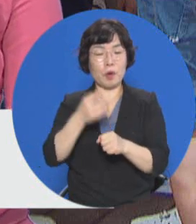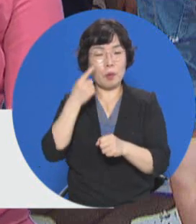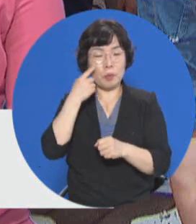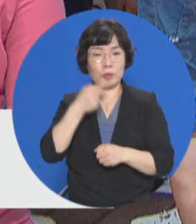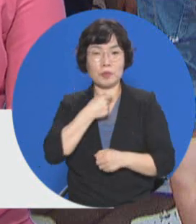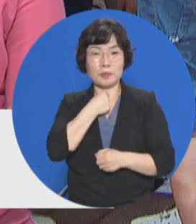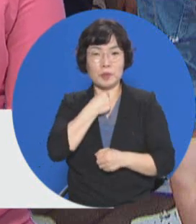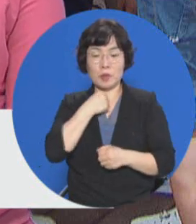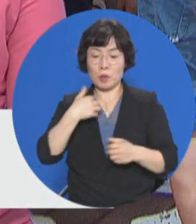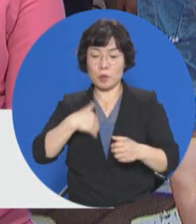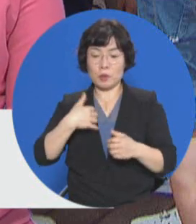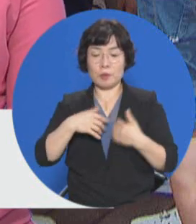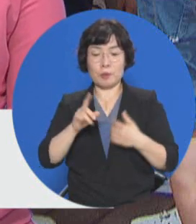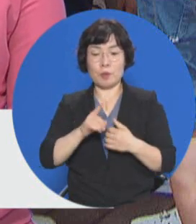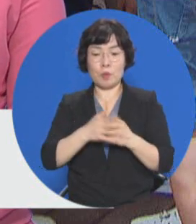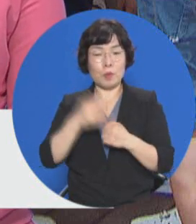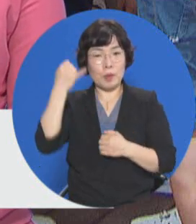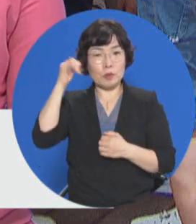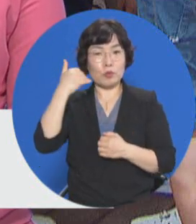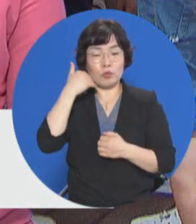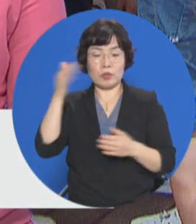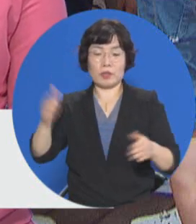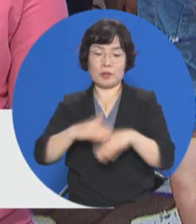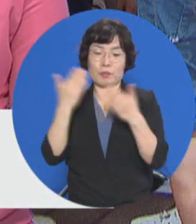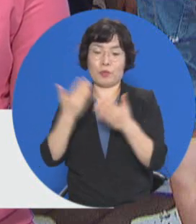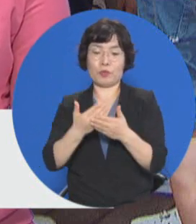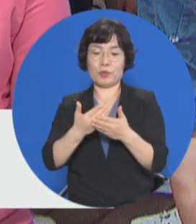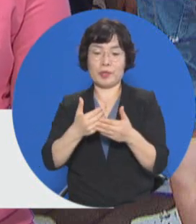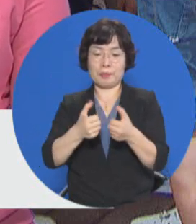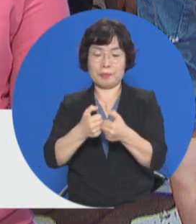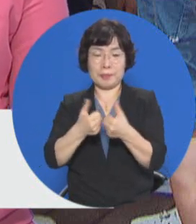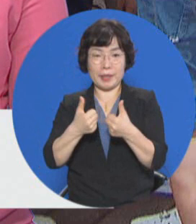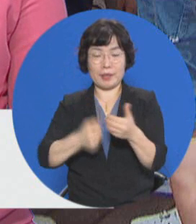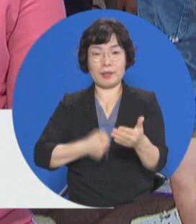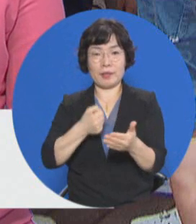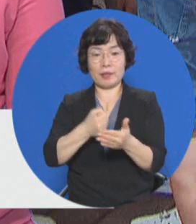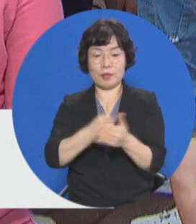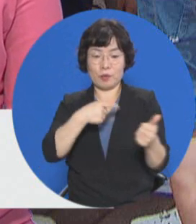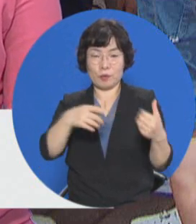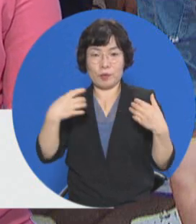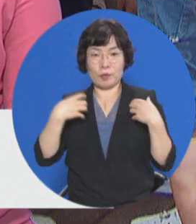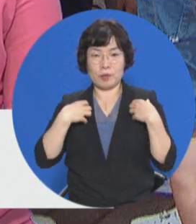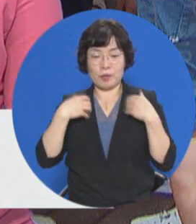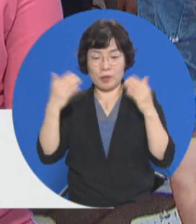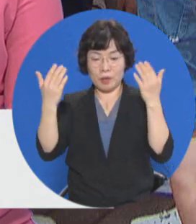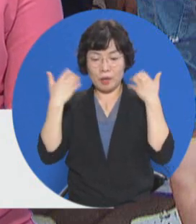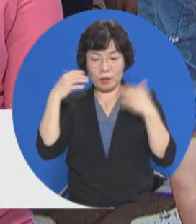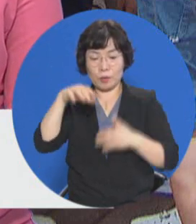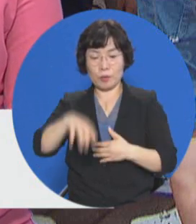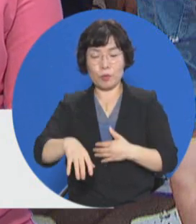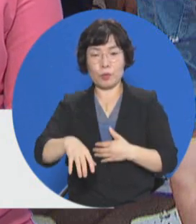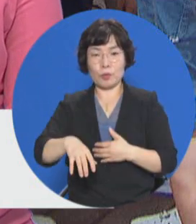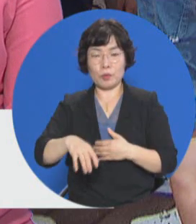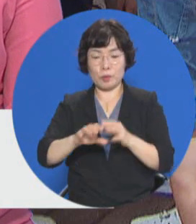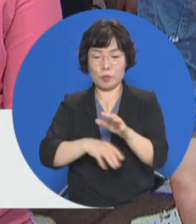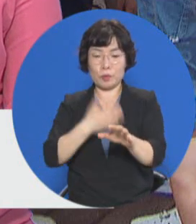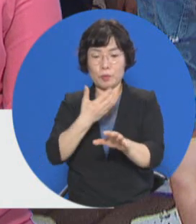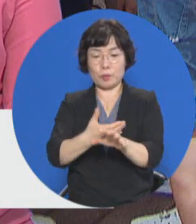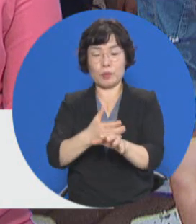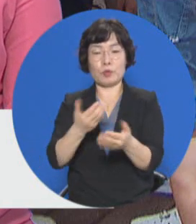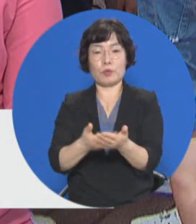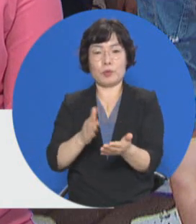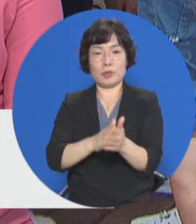재밌는 건요. 이런 아이디어들 대부분이 학생들이 낸 것이라고 합니다. 교육청의 학교 공간 혁신 사업 조희원